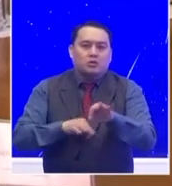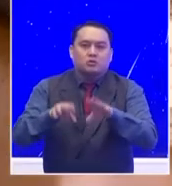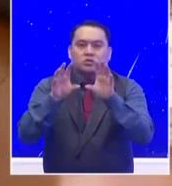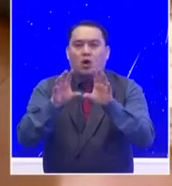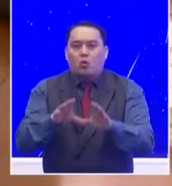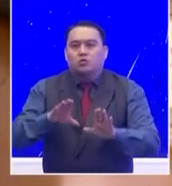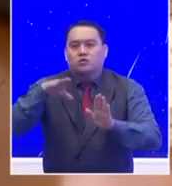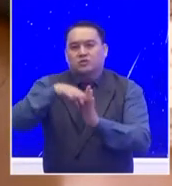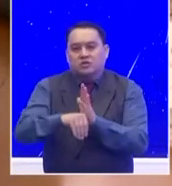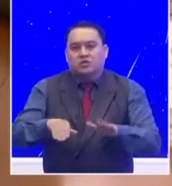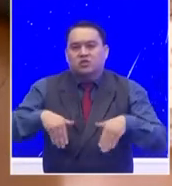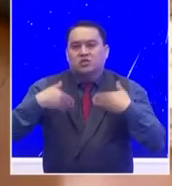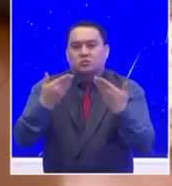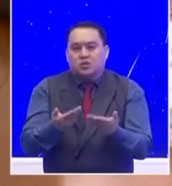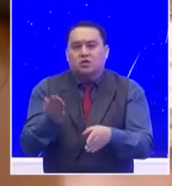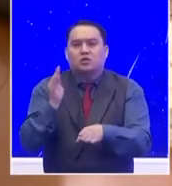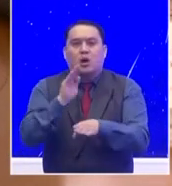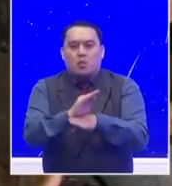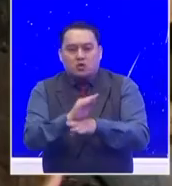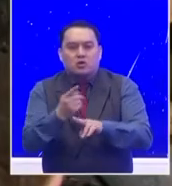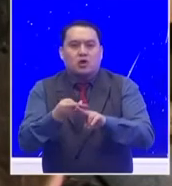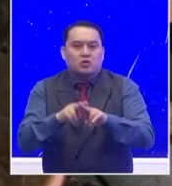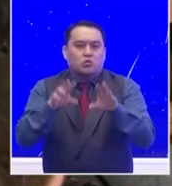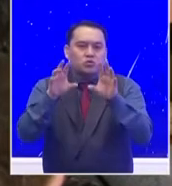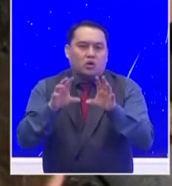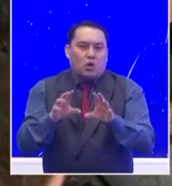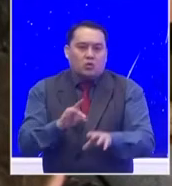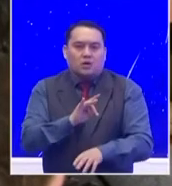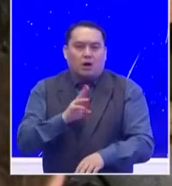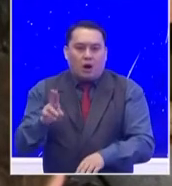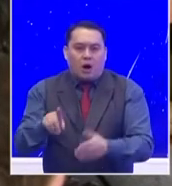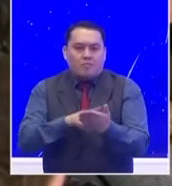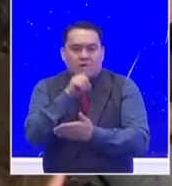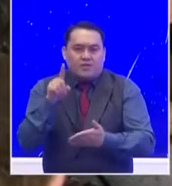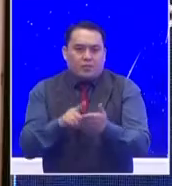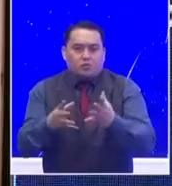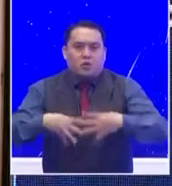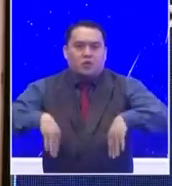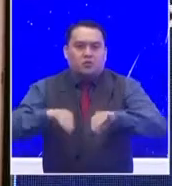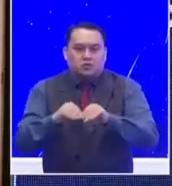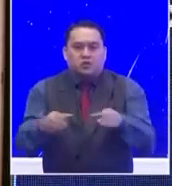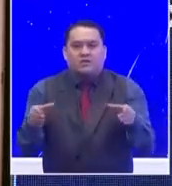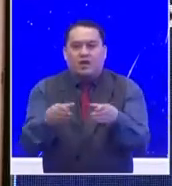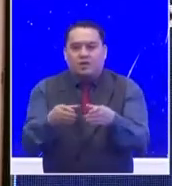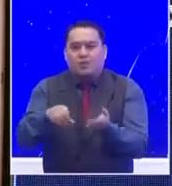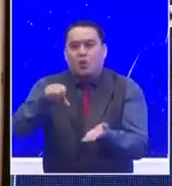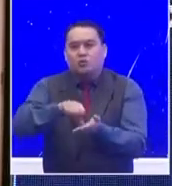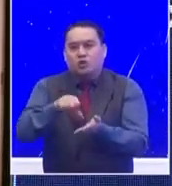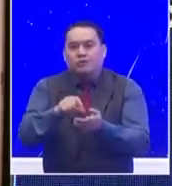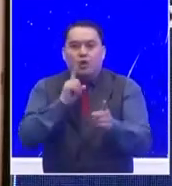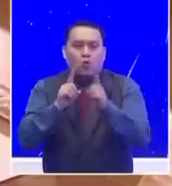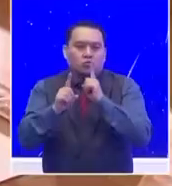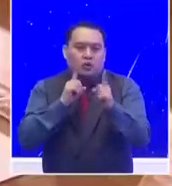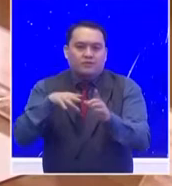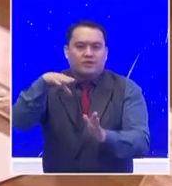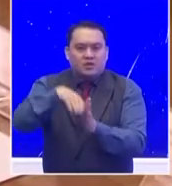о внесении изменений и дополнений в некоторые законодательные акты Республики Казахстан по вопросам общественных советов. Участники